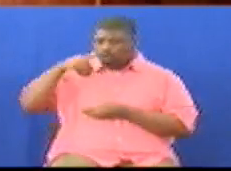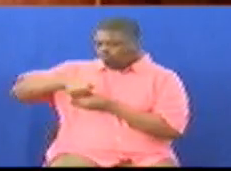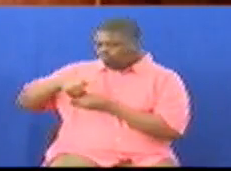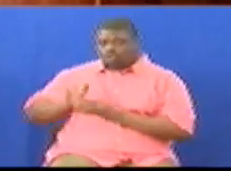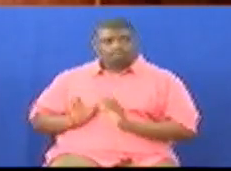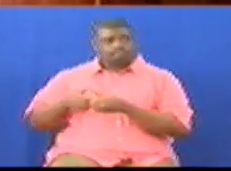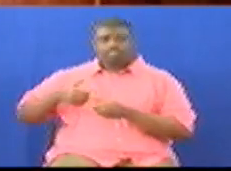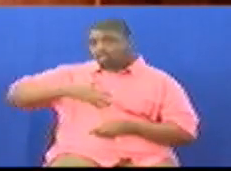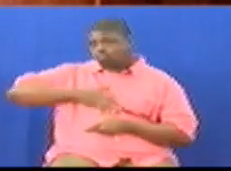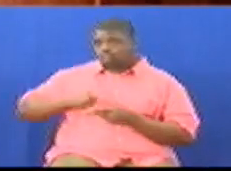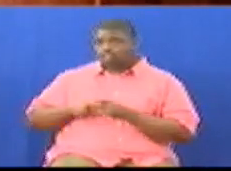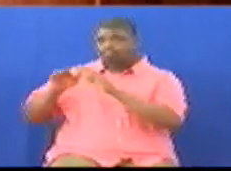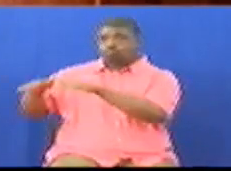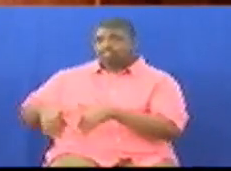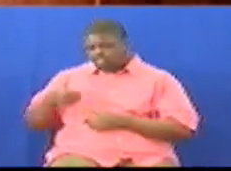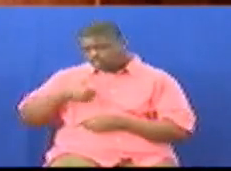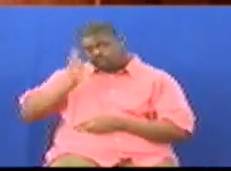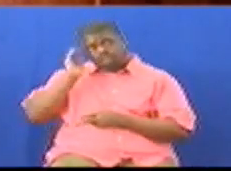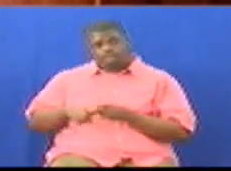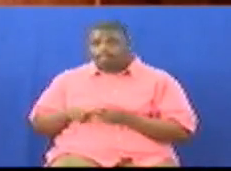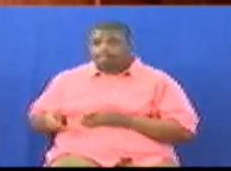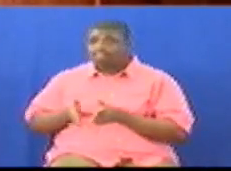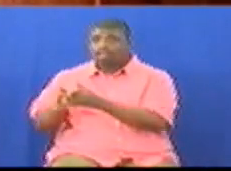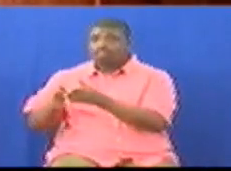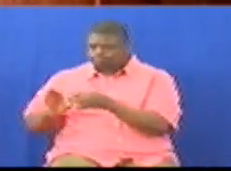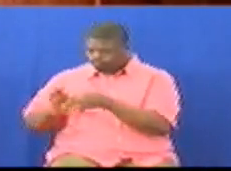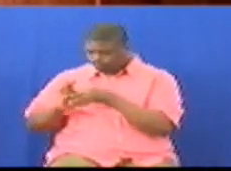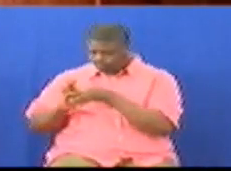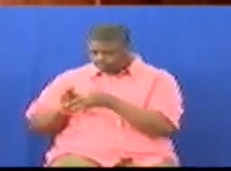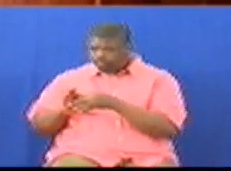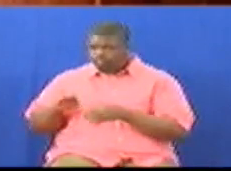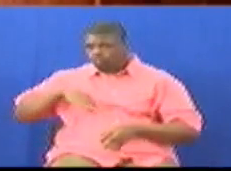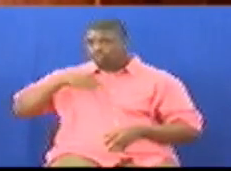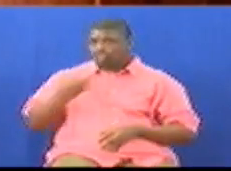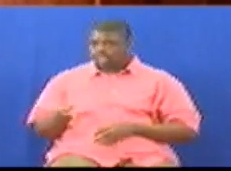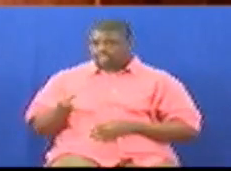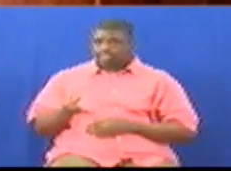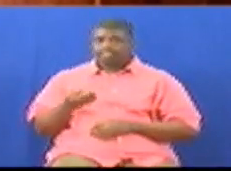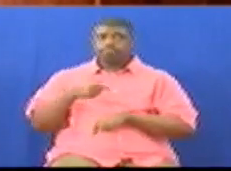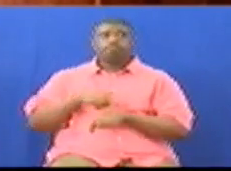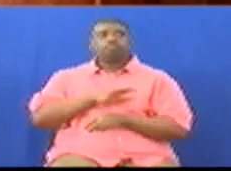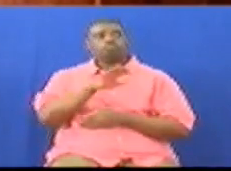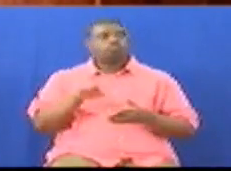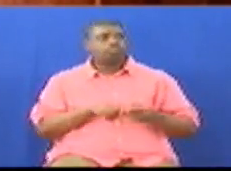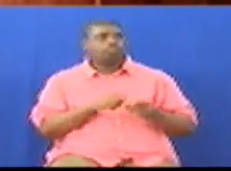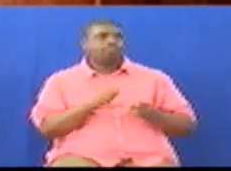yangu ya Bunge ya Tarehe za mitaa kwa ushirikiano wa jinsi walivyojitoa kamilifu katika kipindi chote cha uchambuzi wa bajeti na